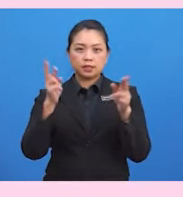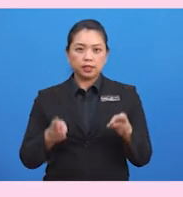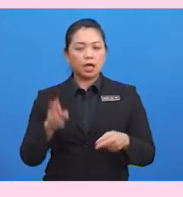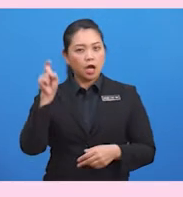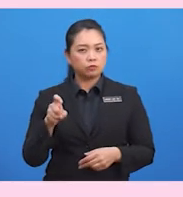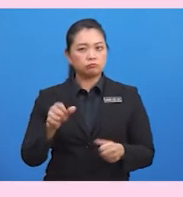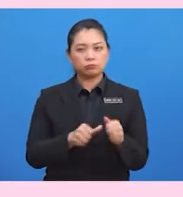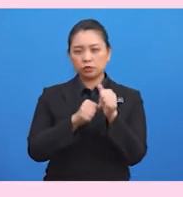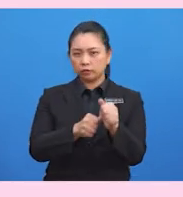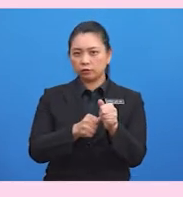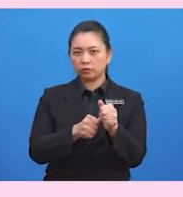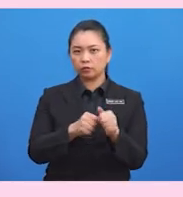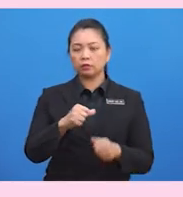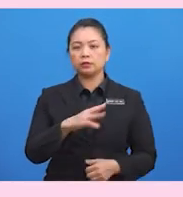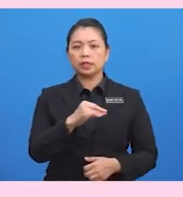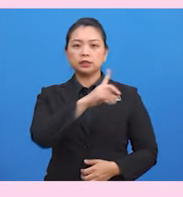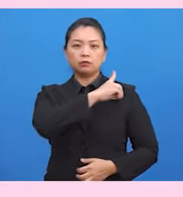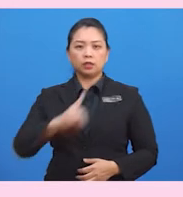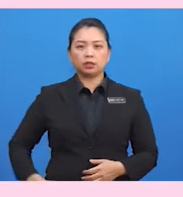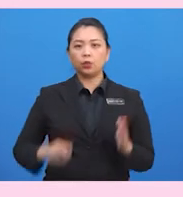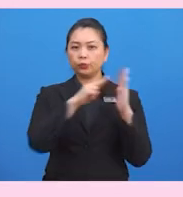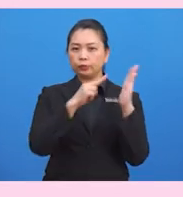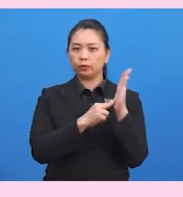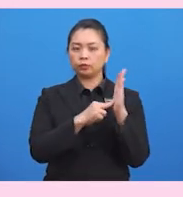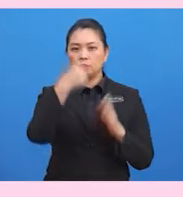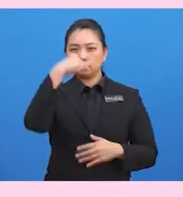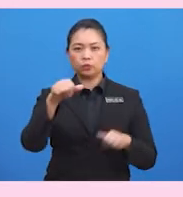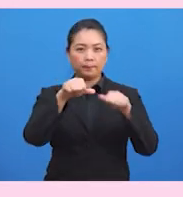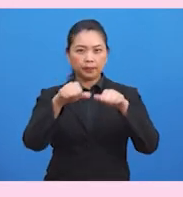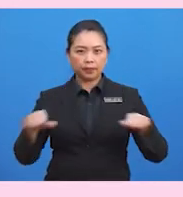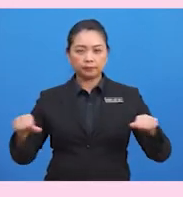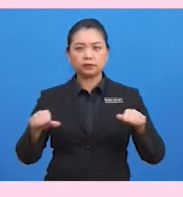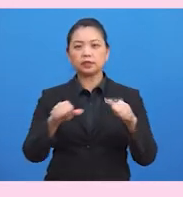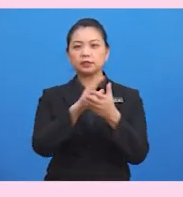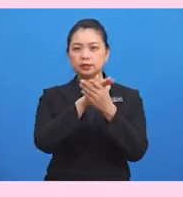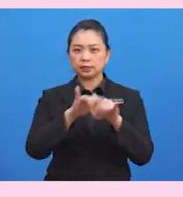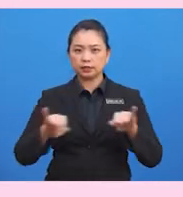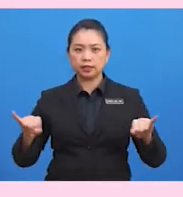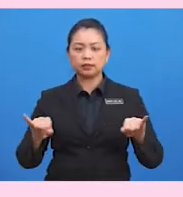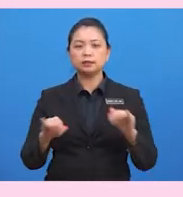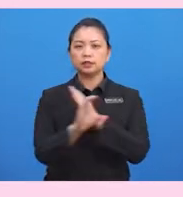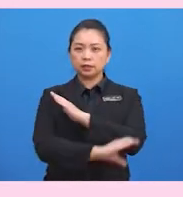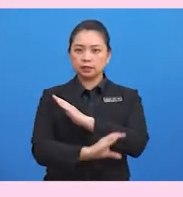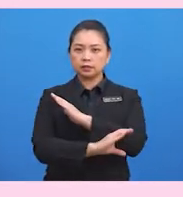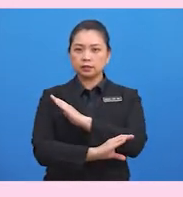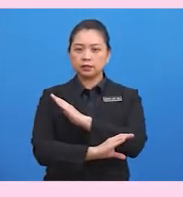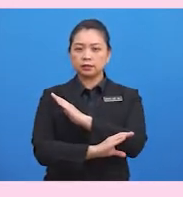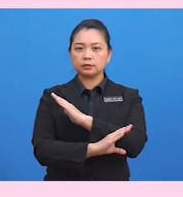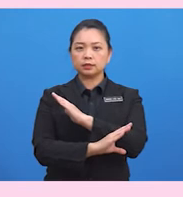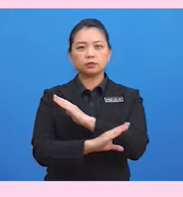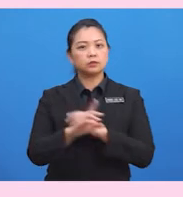rakyat harus mematuhi dan mendaulat San undang-undang demi keamanan dan kesejahteraan